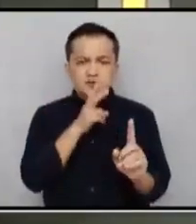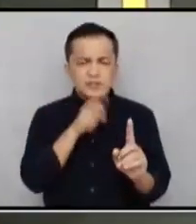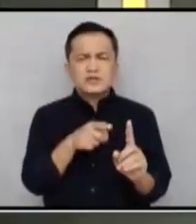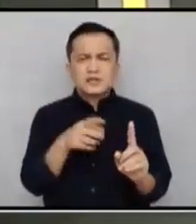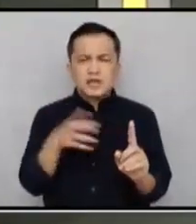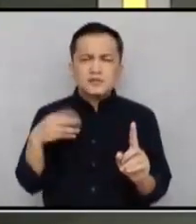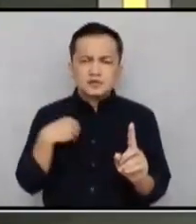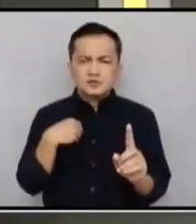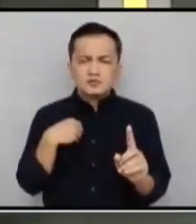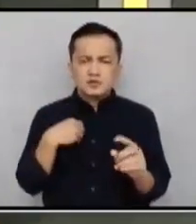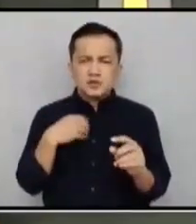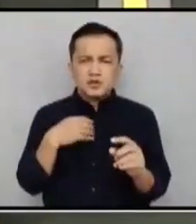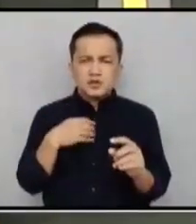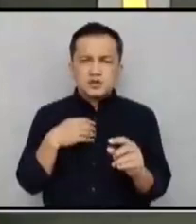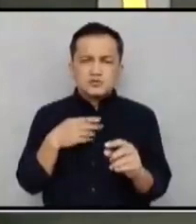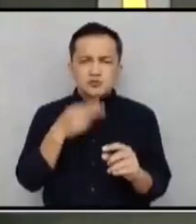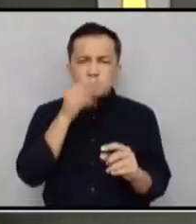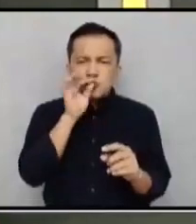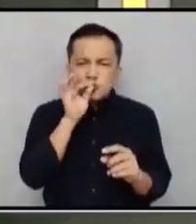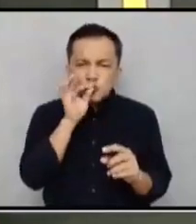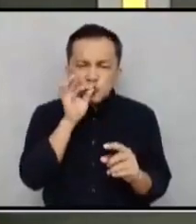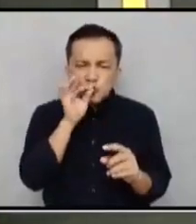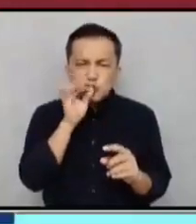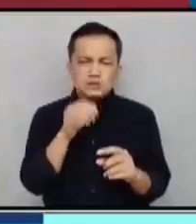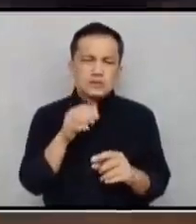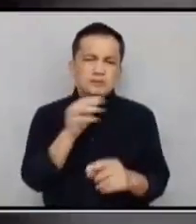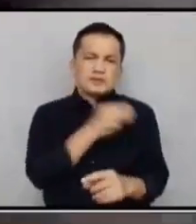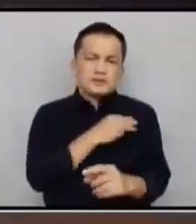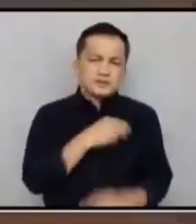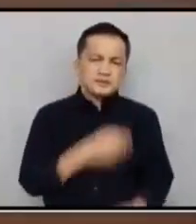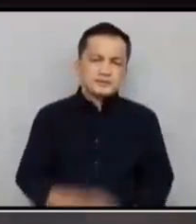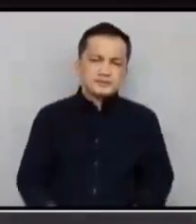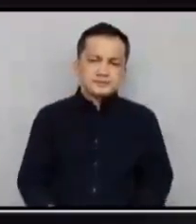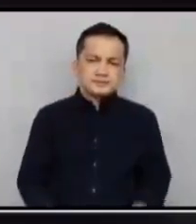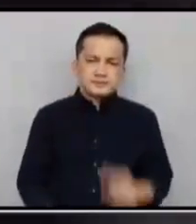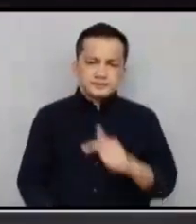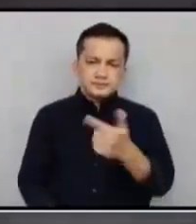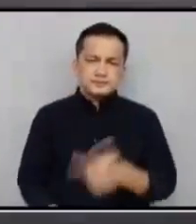din ng marijuana. Sinuwal Talakay sa report.